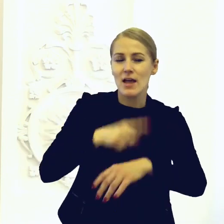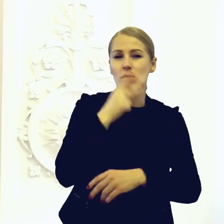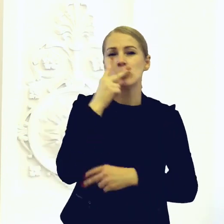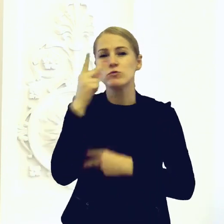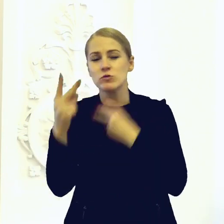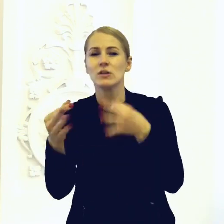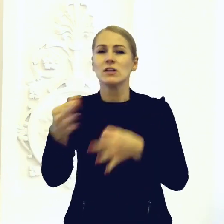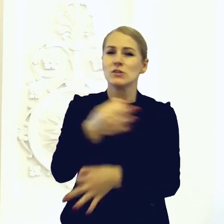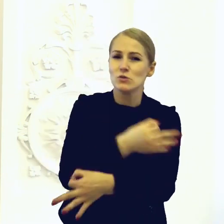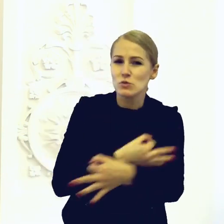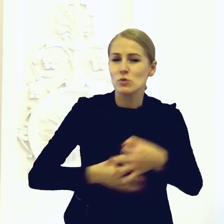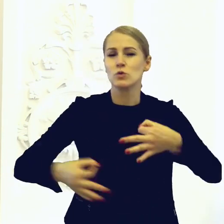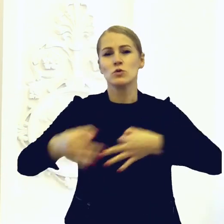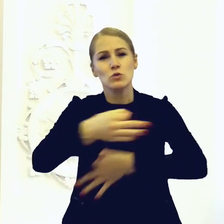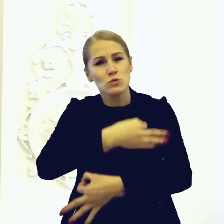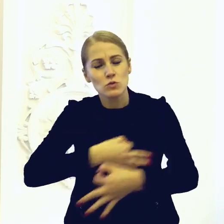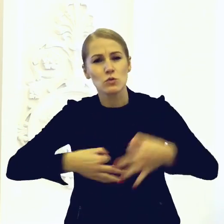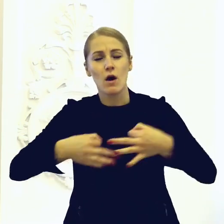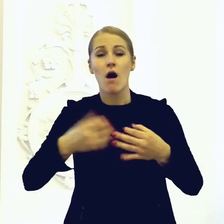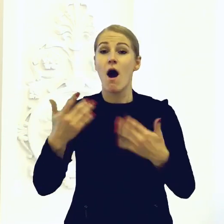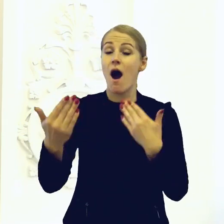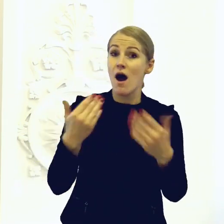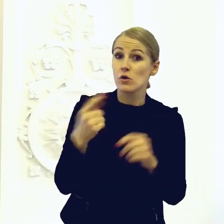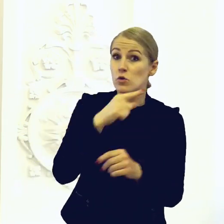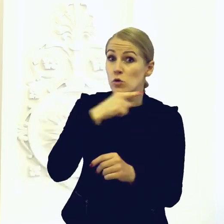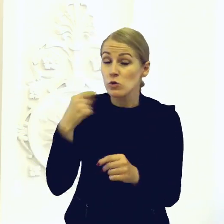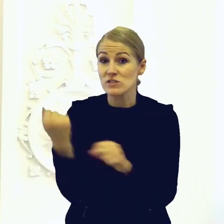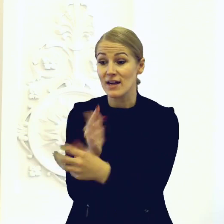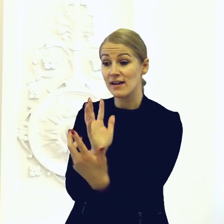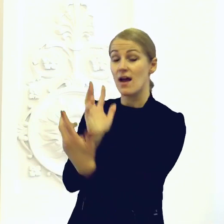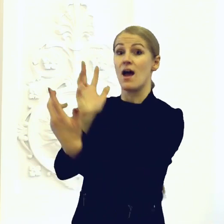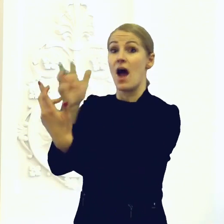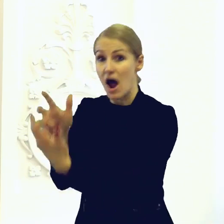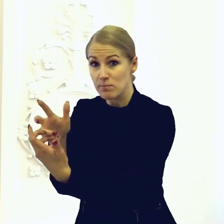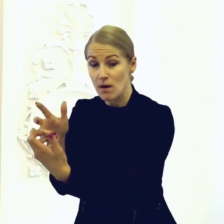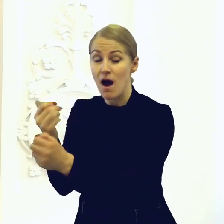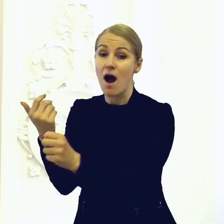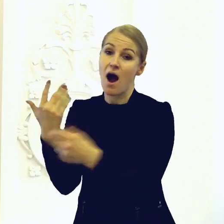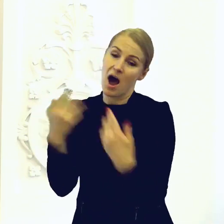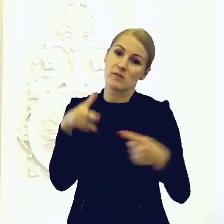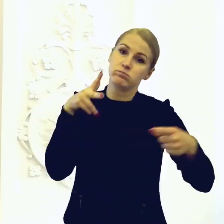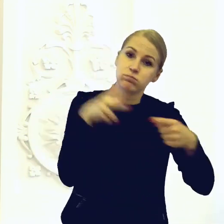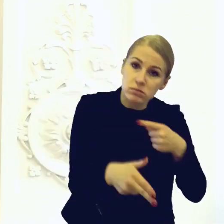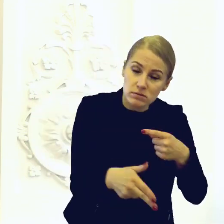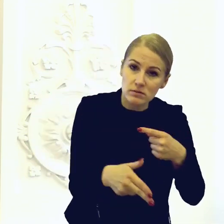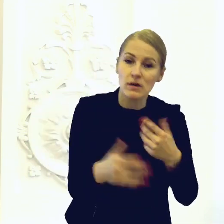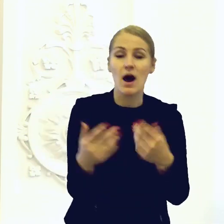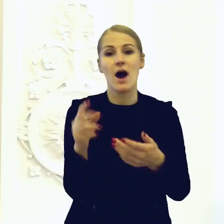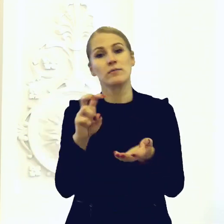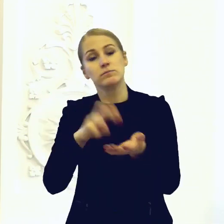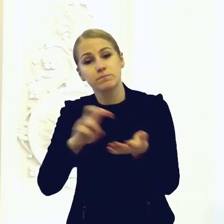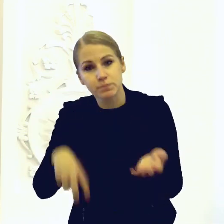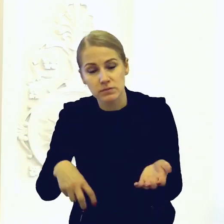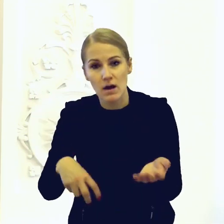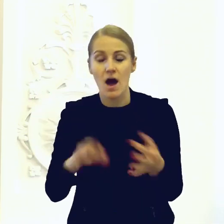praradome diskutuodami, ar reikėtų su Rusija labiau įsitraukti į tam tikrus dalykus, ar reikėtų Rusiją traktuoti